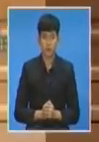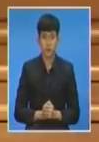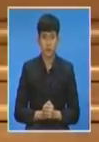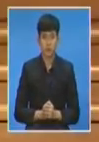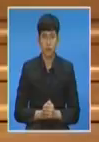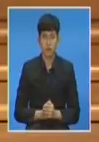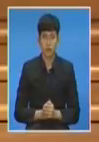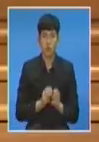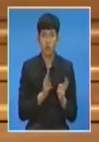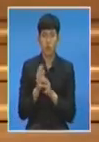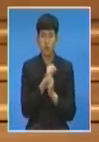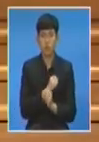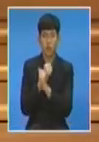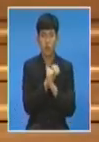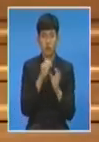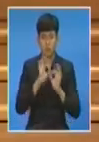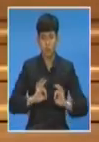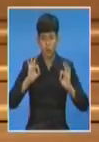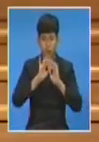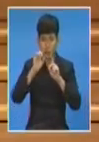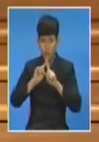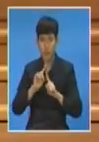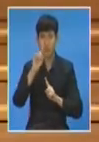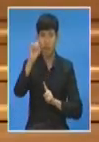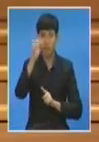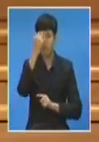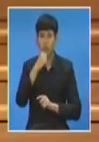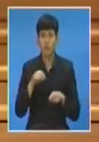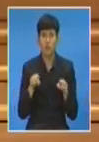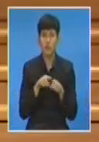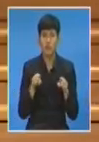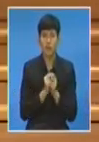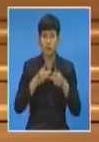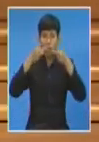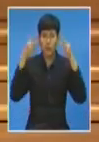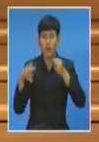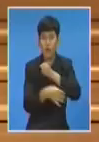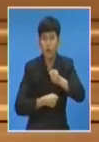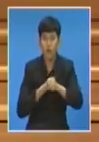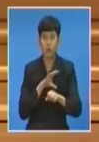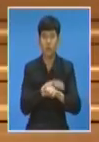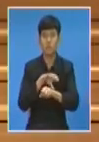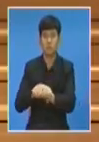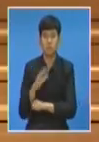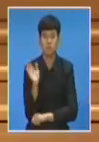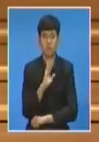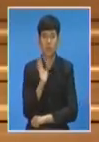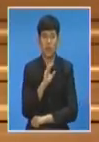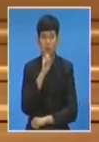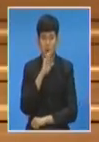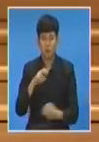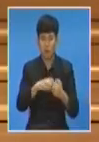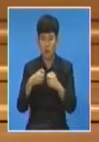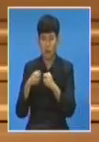การป้องกันล่ะครับสำคัญที่สุดไม่ใช่ให้เกิดเหตุแล้วไปตามจับกันไม่ใช่ให้เกิดเหตุแล้วไปตามแก้